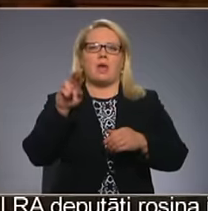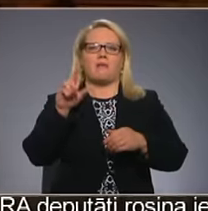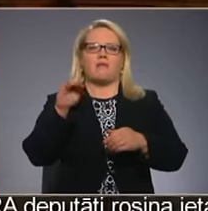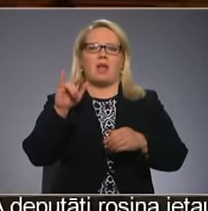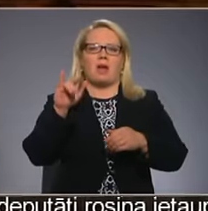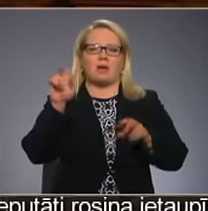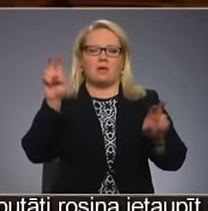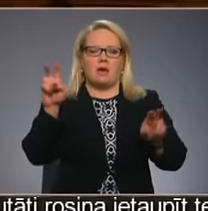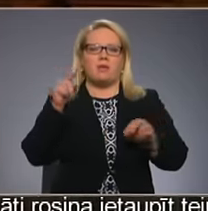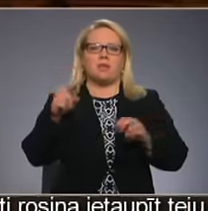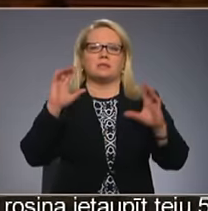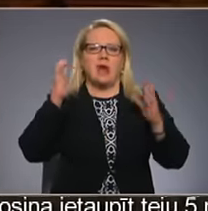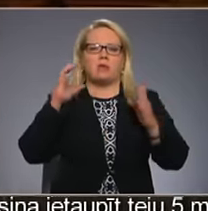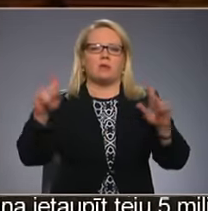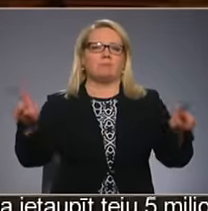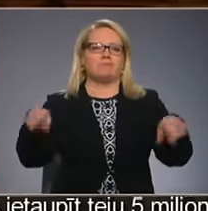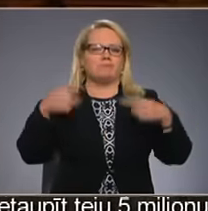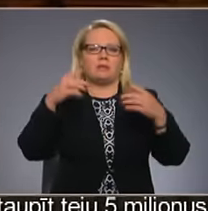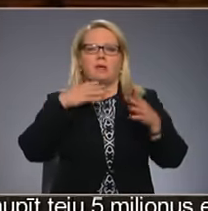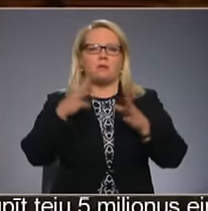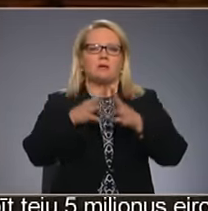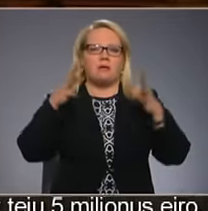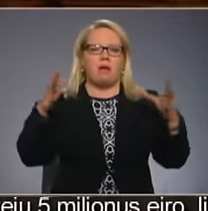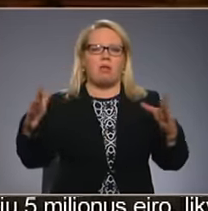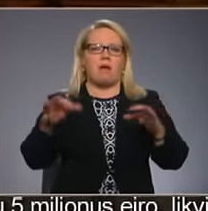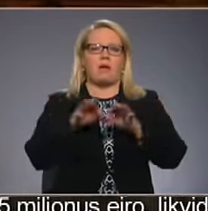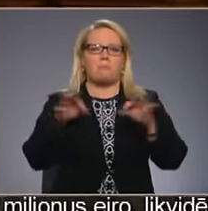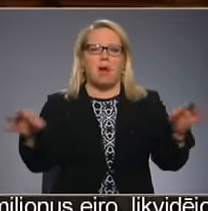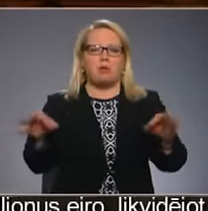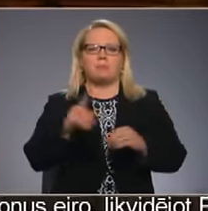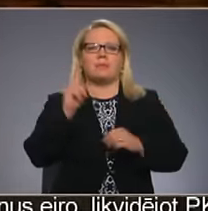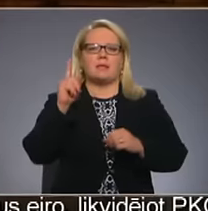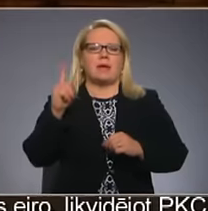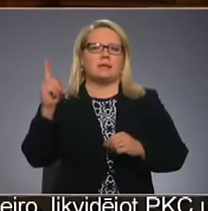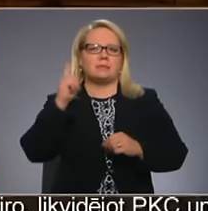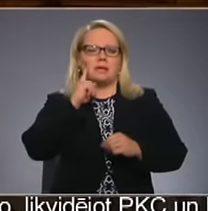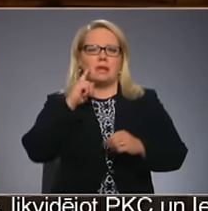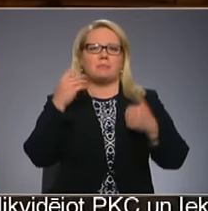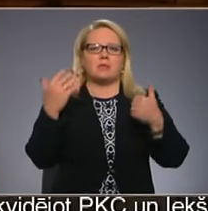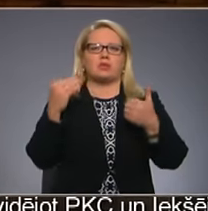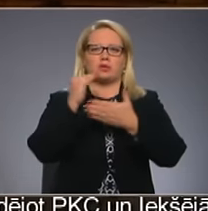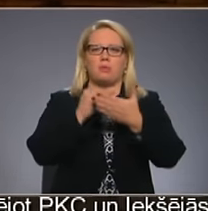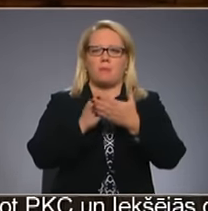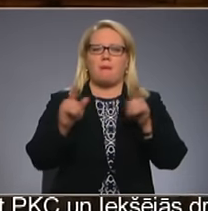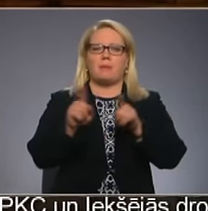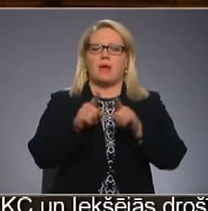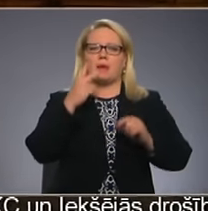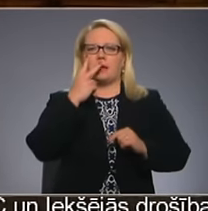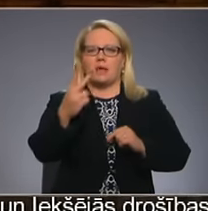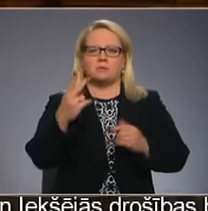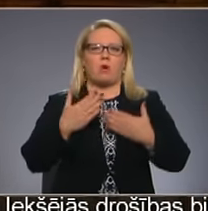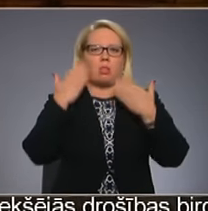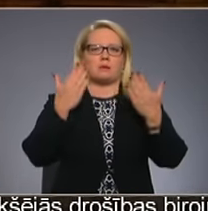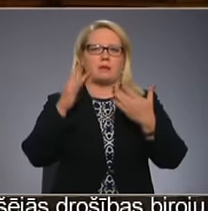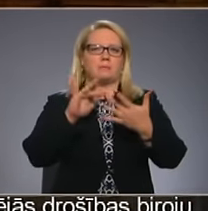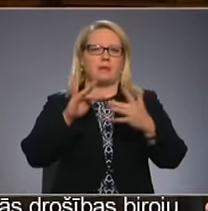gan radio ir izaudzis līdz daudz lielākiem mērogiem. Tas ne tikai dzirdams sešās programmās, bet arī redzams un lasāms